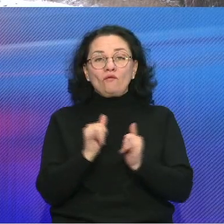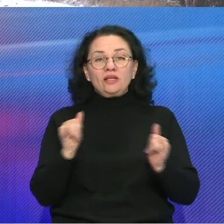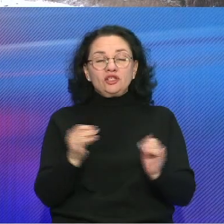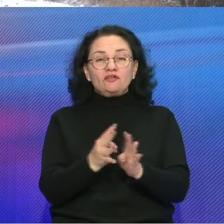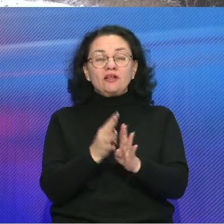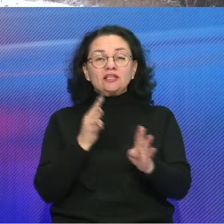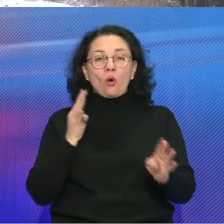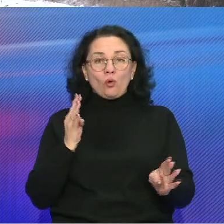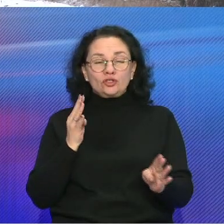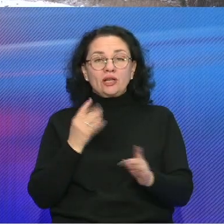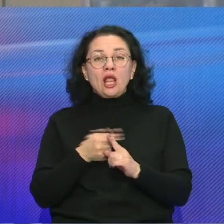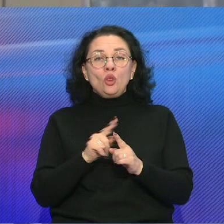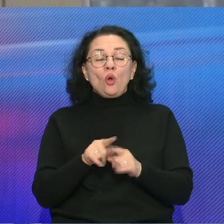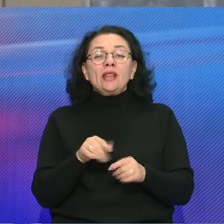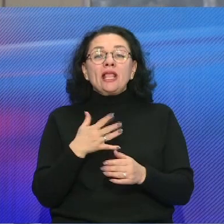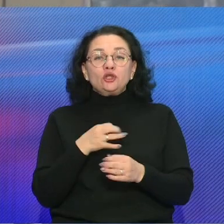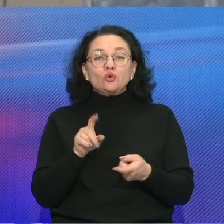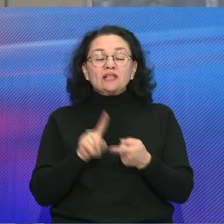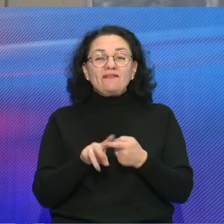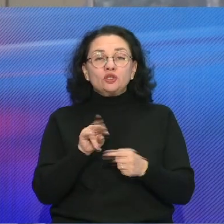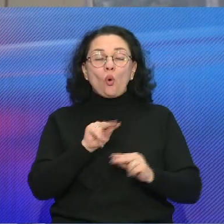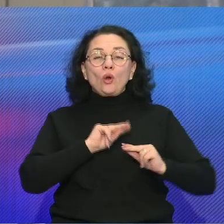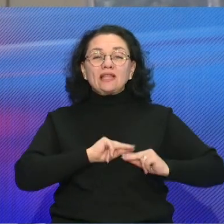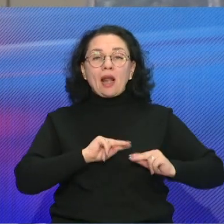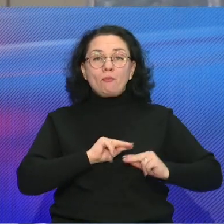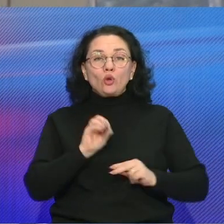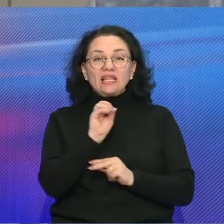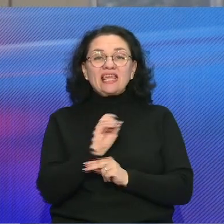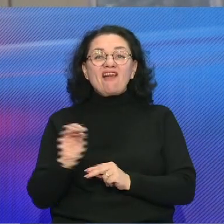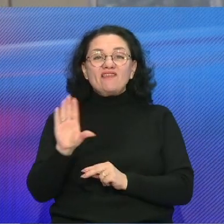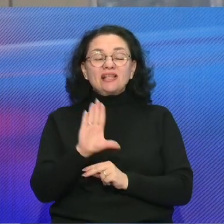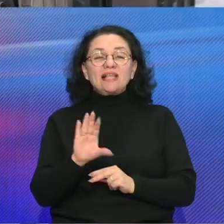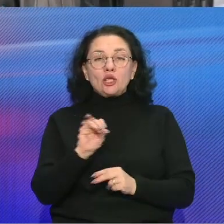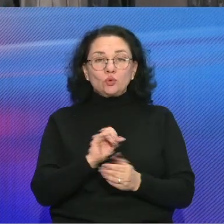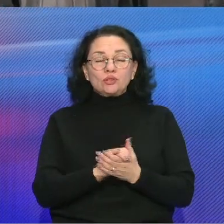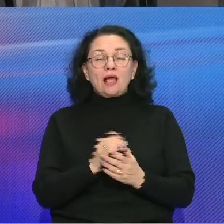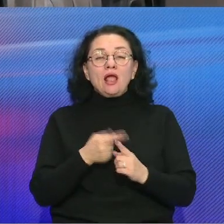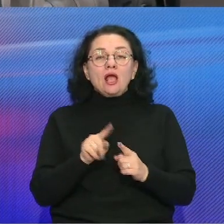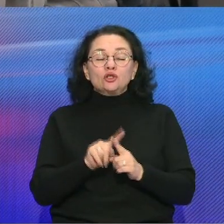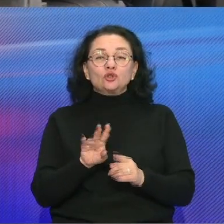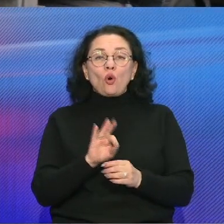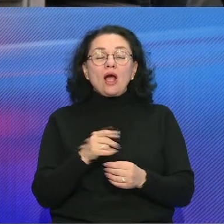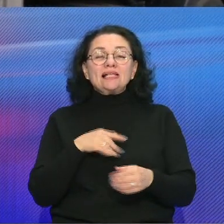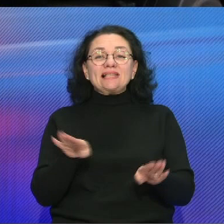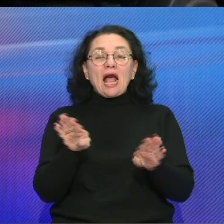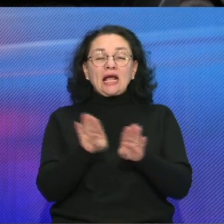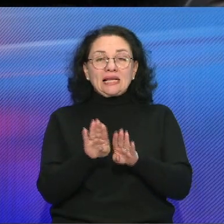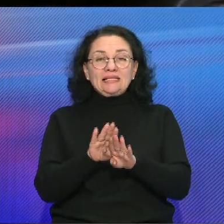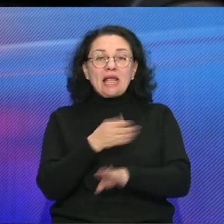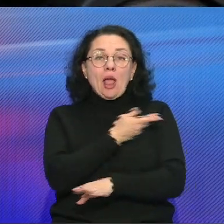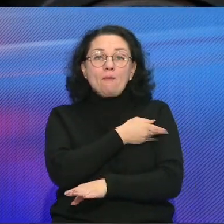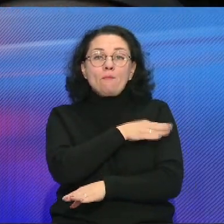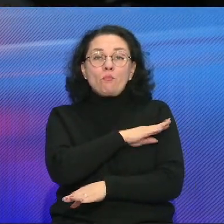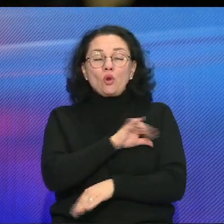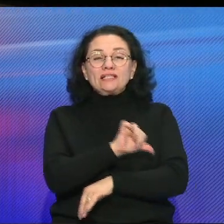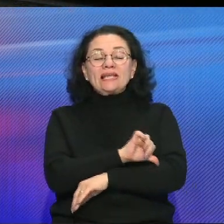створены коллегами из Евросоюза. Не працуя у звычайным режиме и сумежны бок у пункте пропуску Прывалка, які после закрытия с польского боку пункта у Кузница